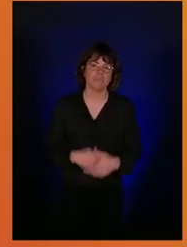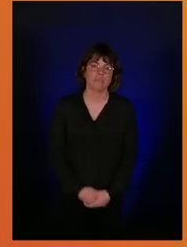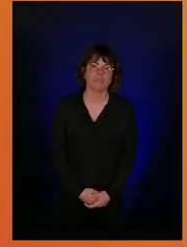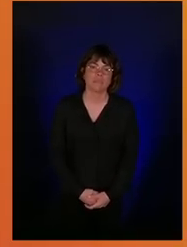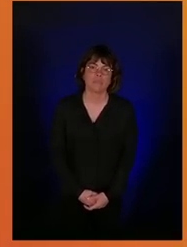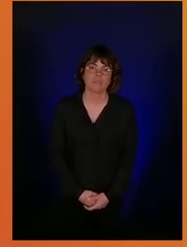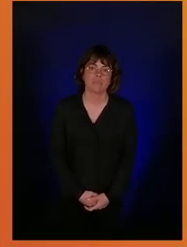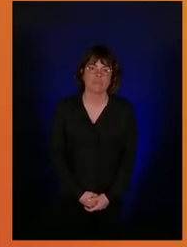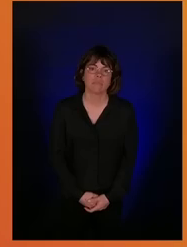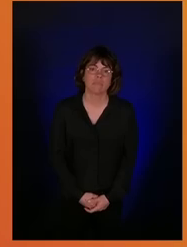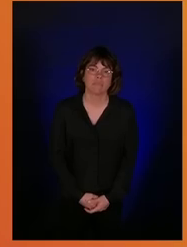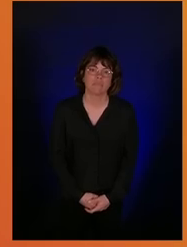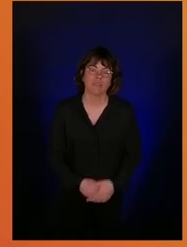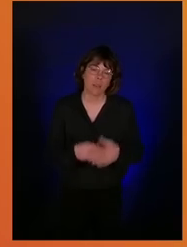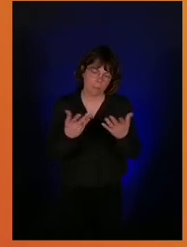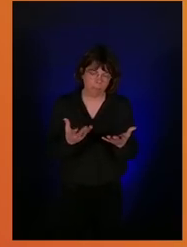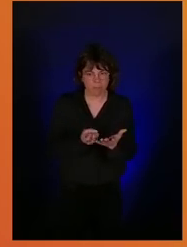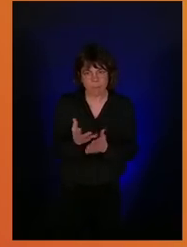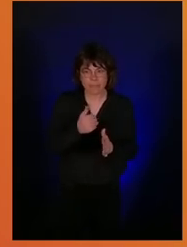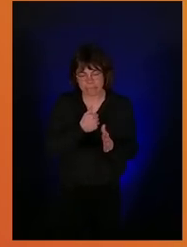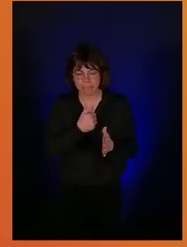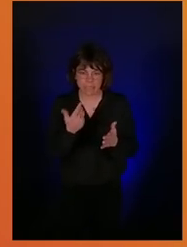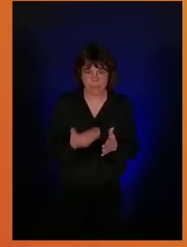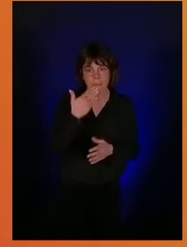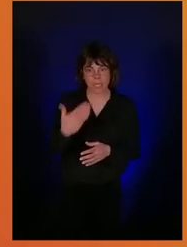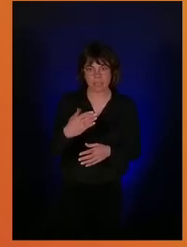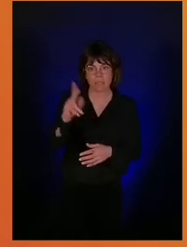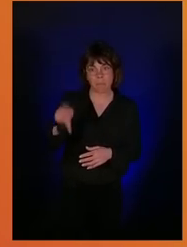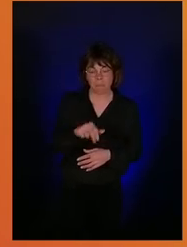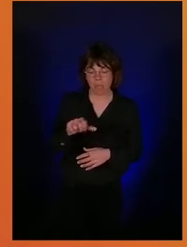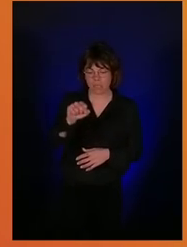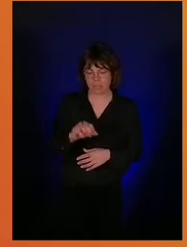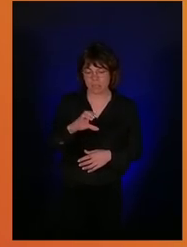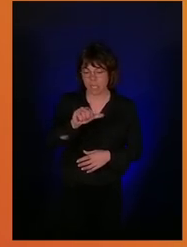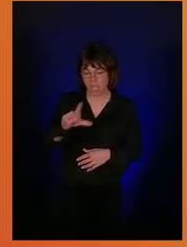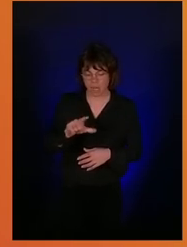Et ensuite, on va mettre un petit peu d'intime là-dedans, je vais dire merci à Pascal et Corinne qui sont dans le coin et qui nous ont